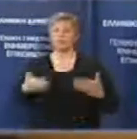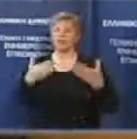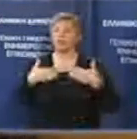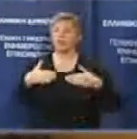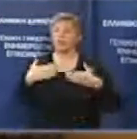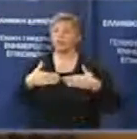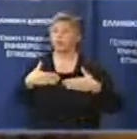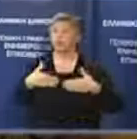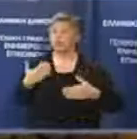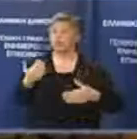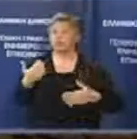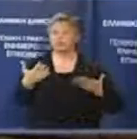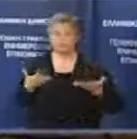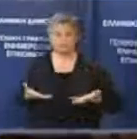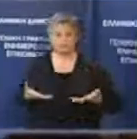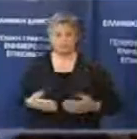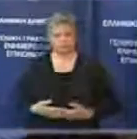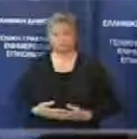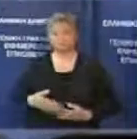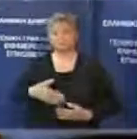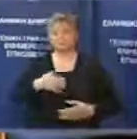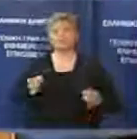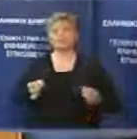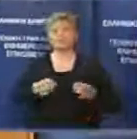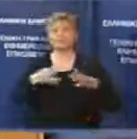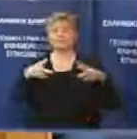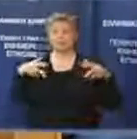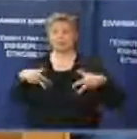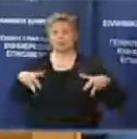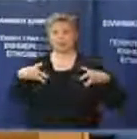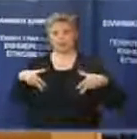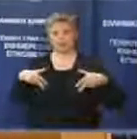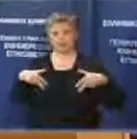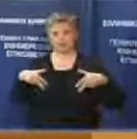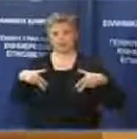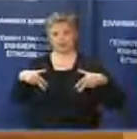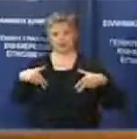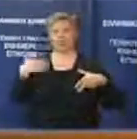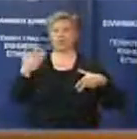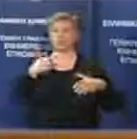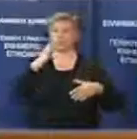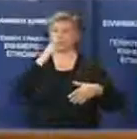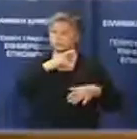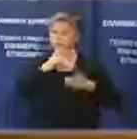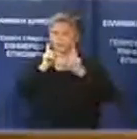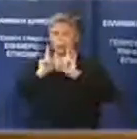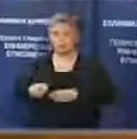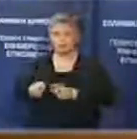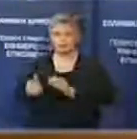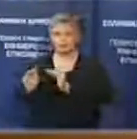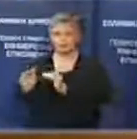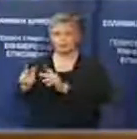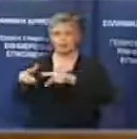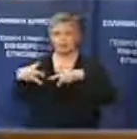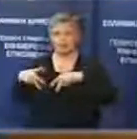εξής. Η κυβέρνηση, σε περίπτωση που φτάσουμε στο σημείο να αποφασίσει ο Πρωθυπουργός εάν θα κρατήσει τον κύριο Μουζάλα ή όχι, και τελικά